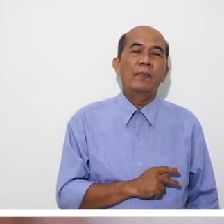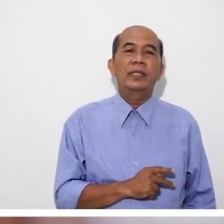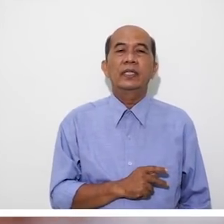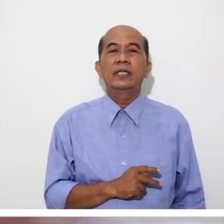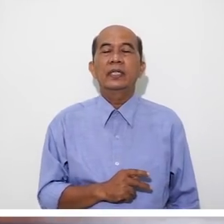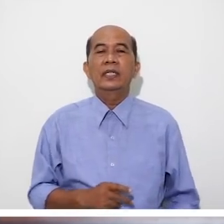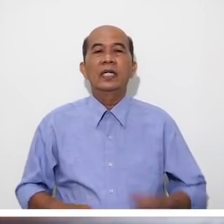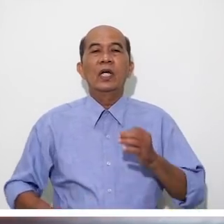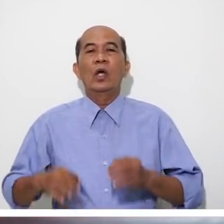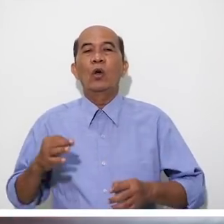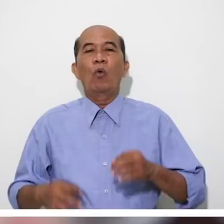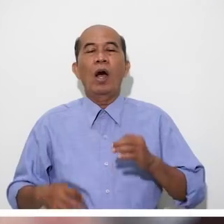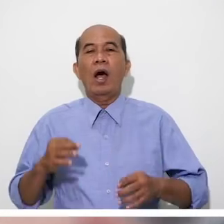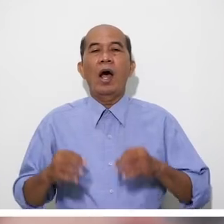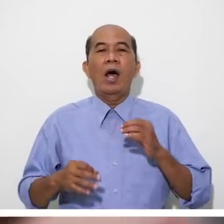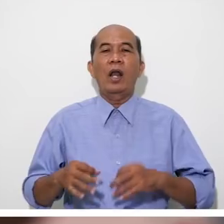kami,